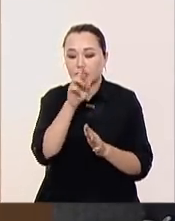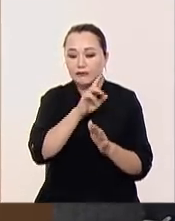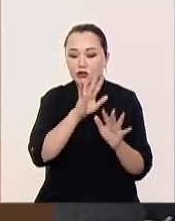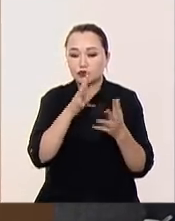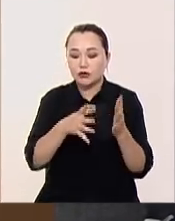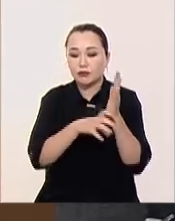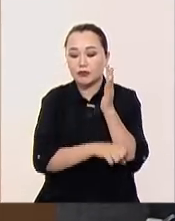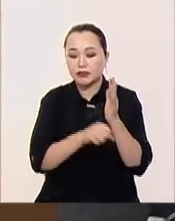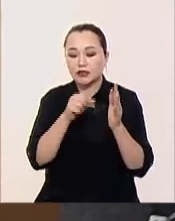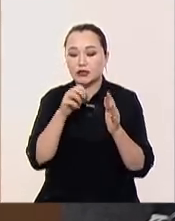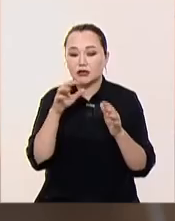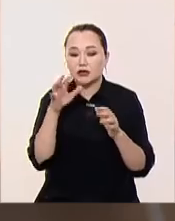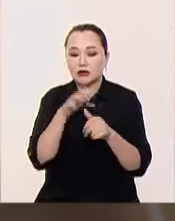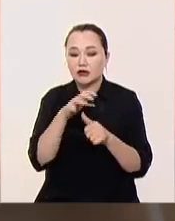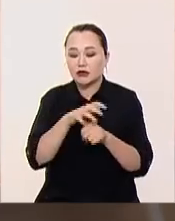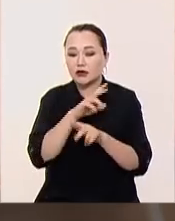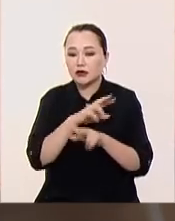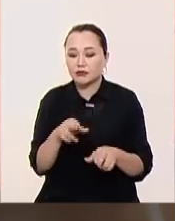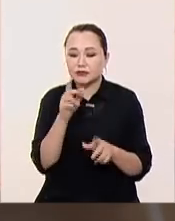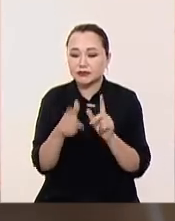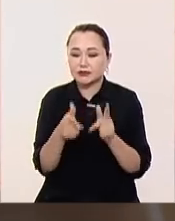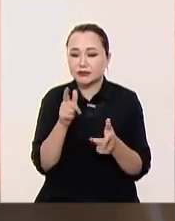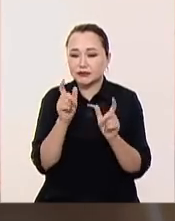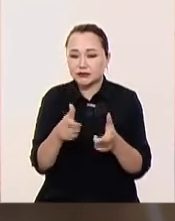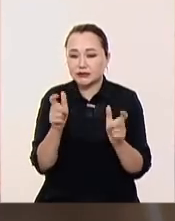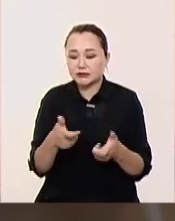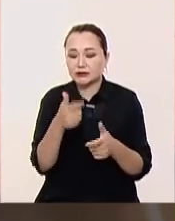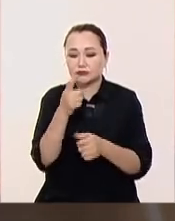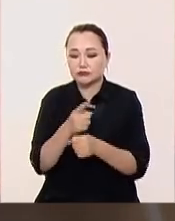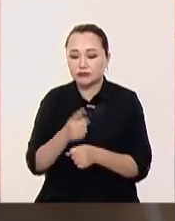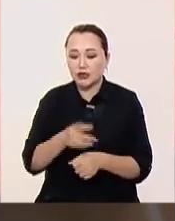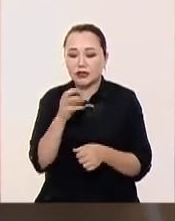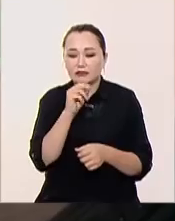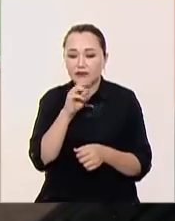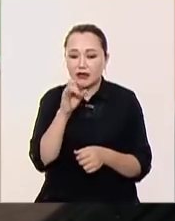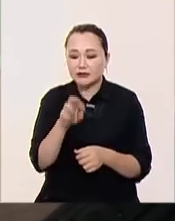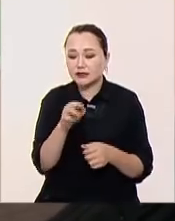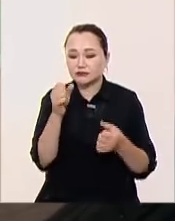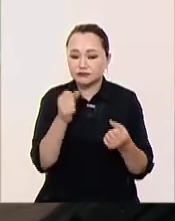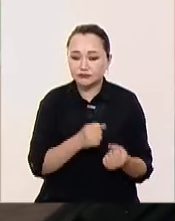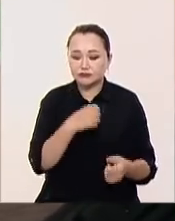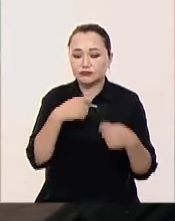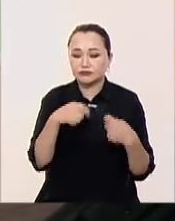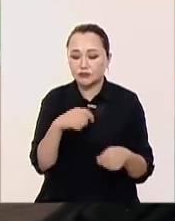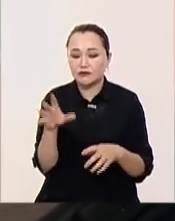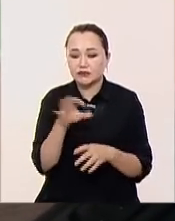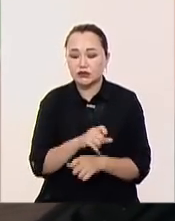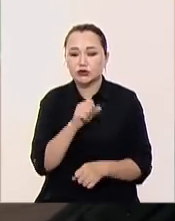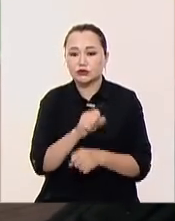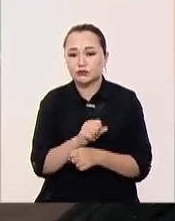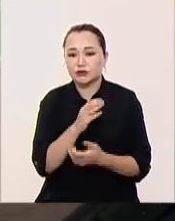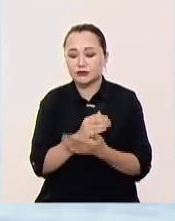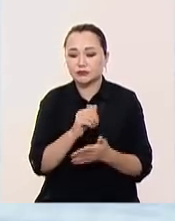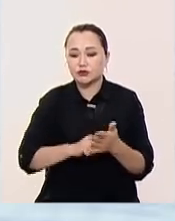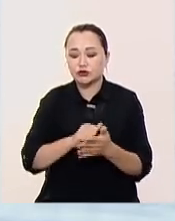одан кейінгі саңырауқұлақтай қаптаған санкциялар, инфляция сияқты экономиканы кері тартқан жағдайлар жалпы сауда-саттықты тежеп тастады. Соның